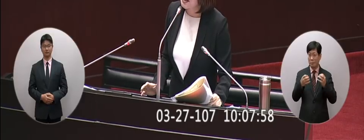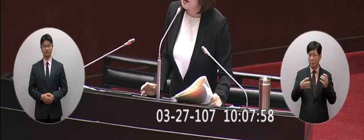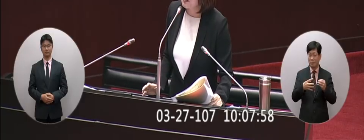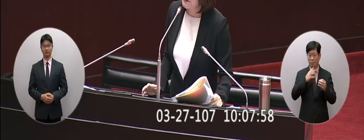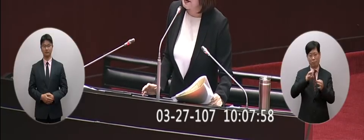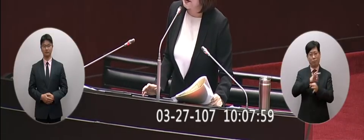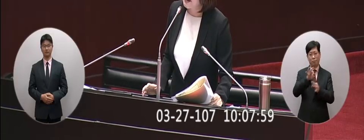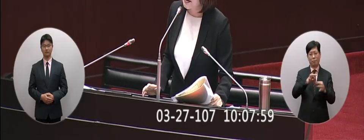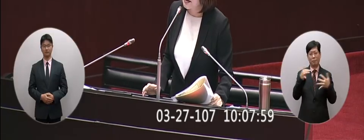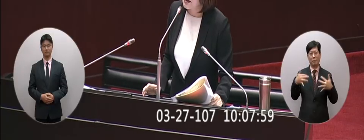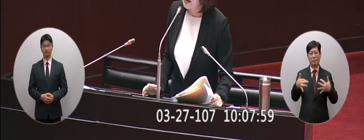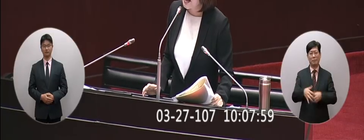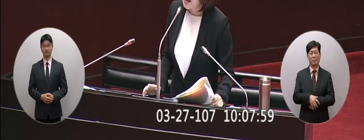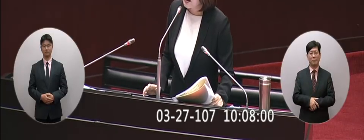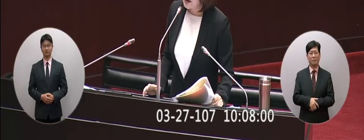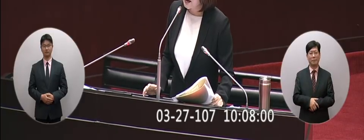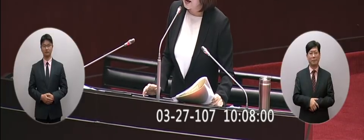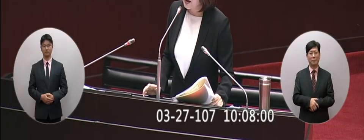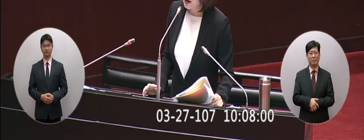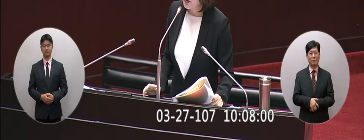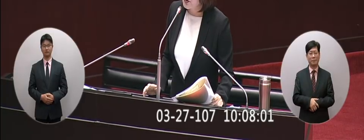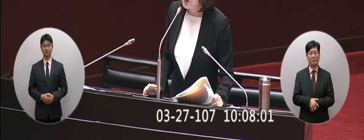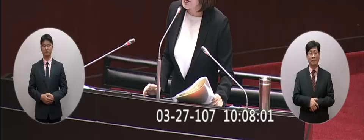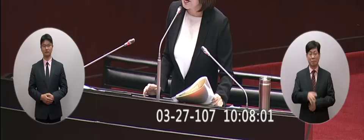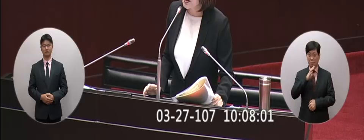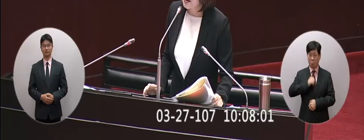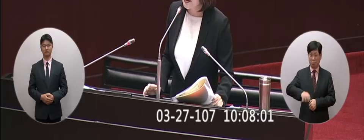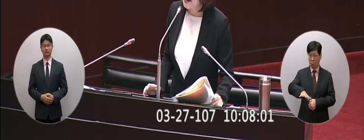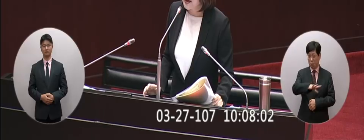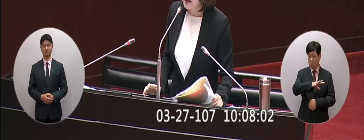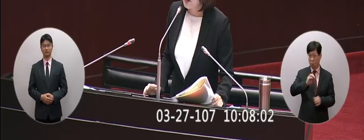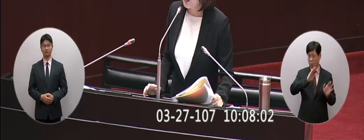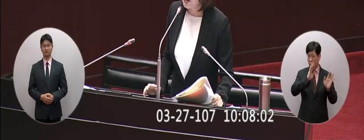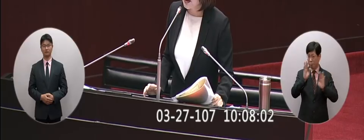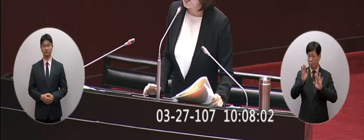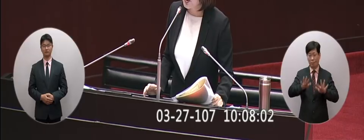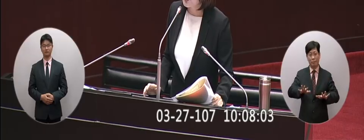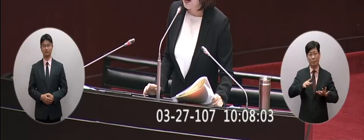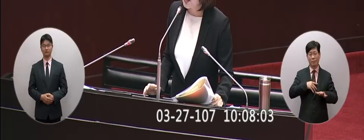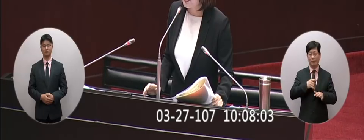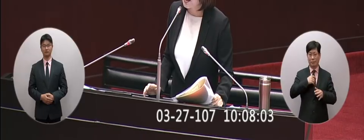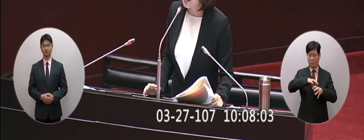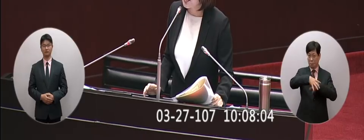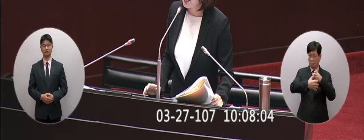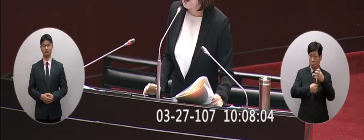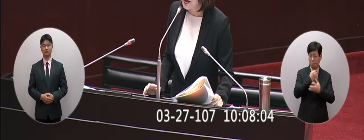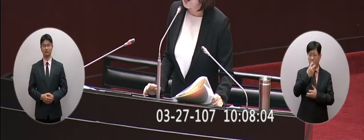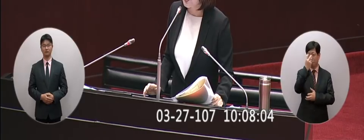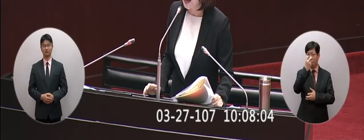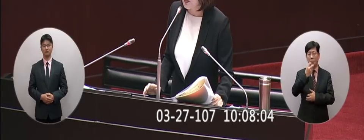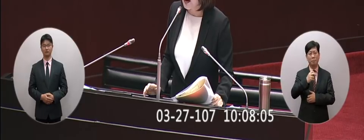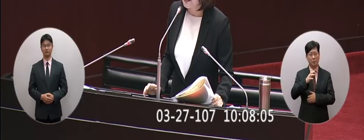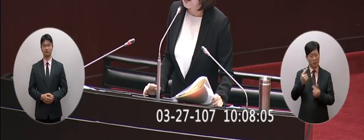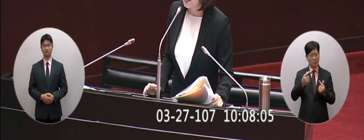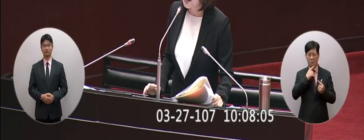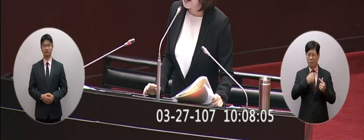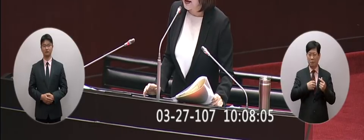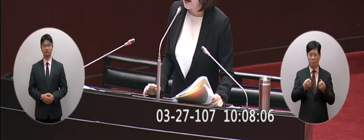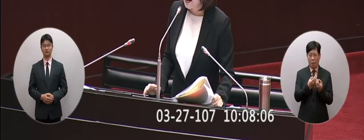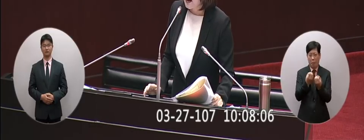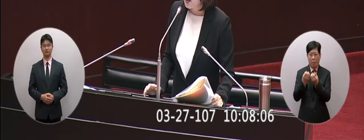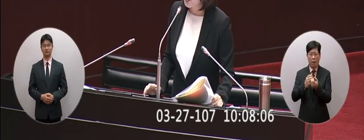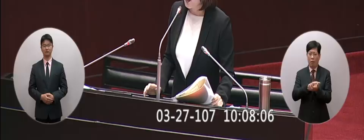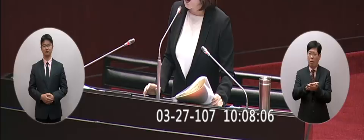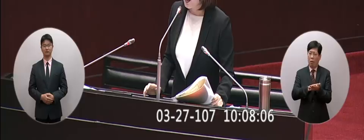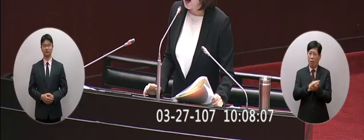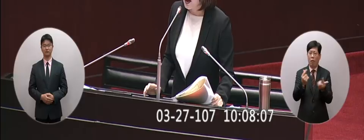是经济的部分，那经济整个局势其实在目前全球来说其实是有点动荡不安的，尤其